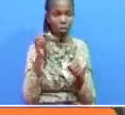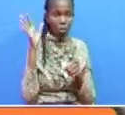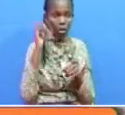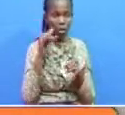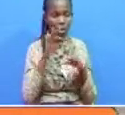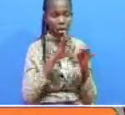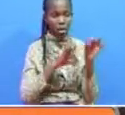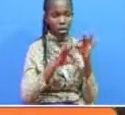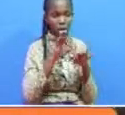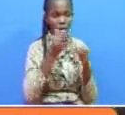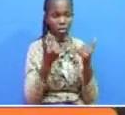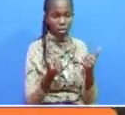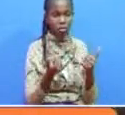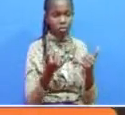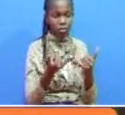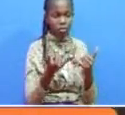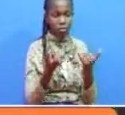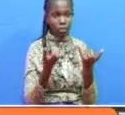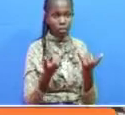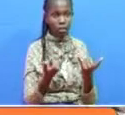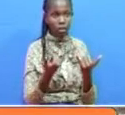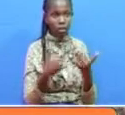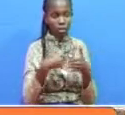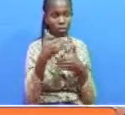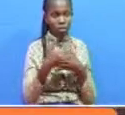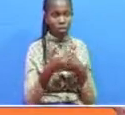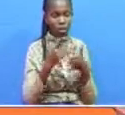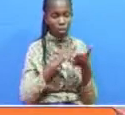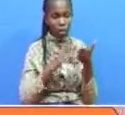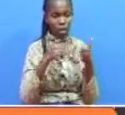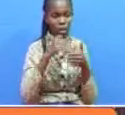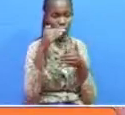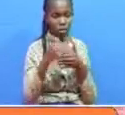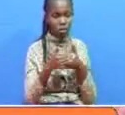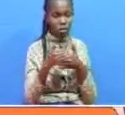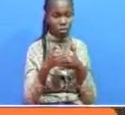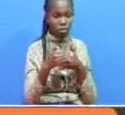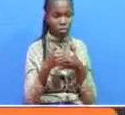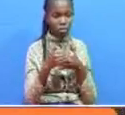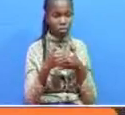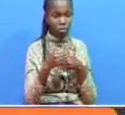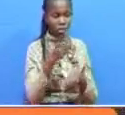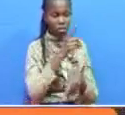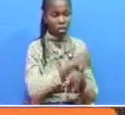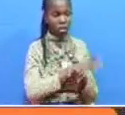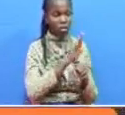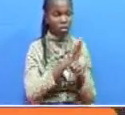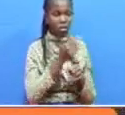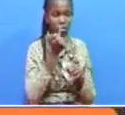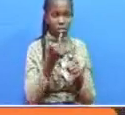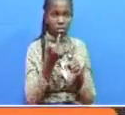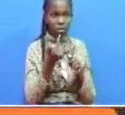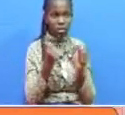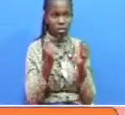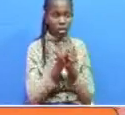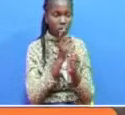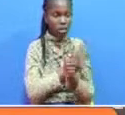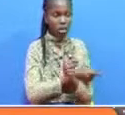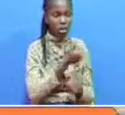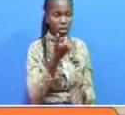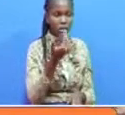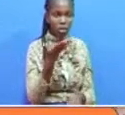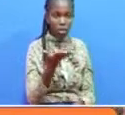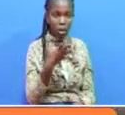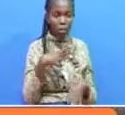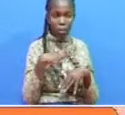usakuwani novikie iye chumake baada ya chumake toketa. Tia lato na weta matuko mainge, matuko kumi yune vikie. Nenda ya ando mezo